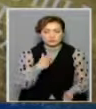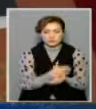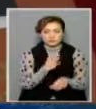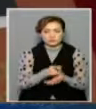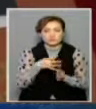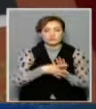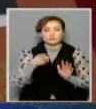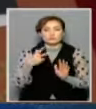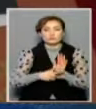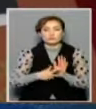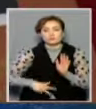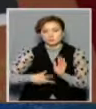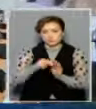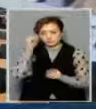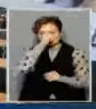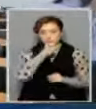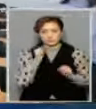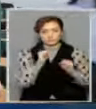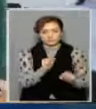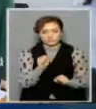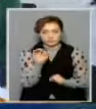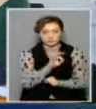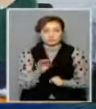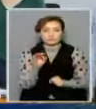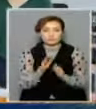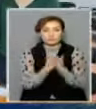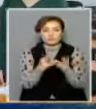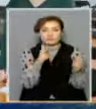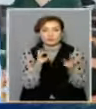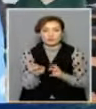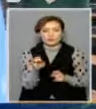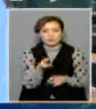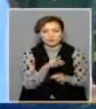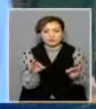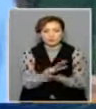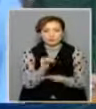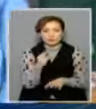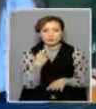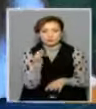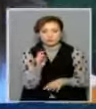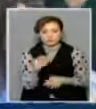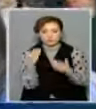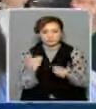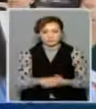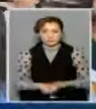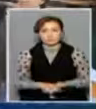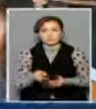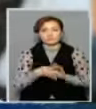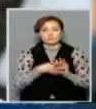В 1988 году он защитил кандидатскую диссертацию на тему «Лирика Жумекена Нажмеденова». А